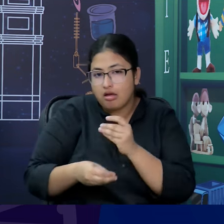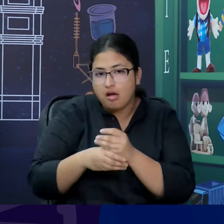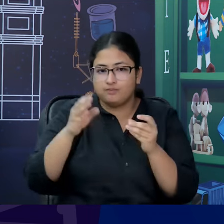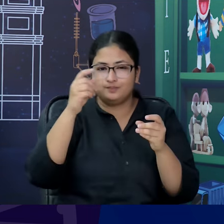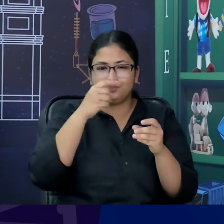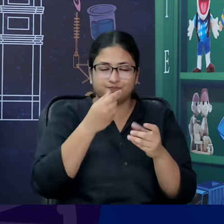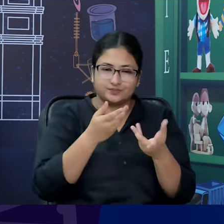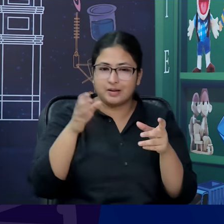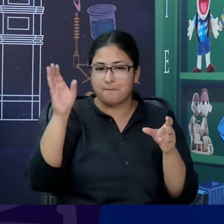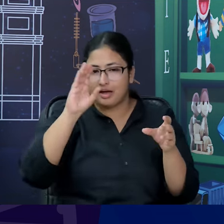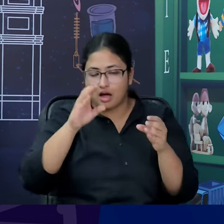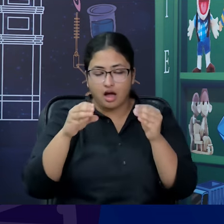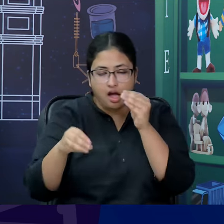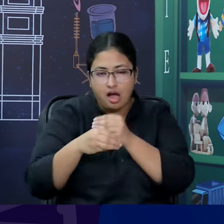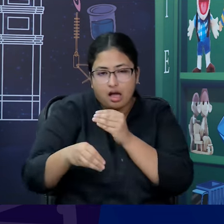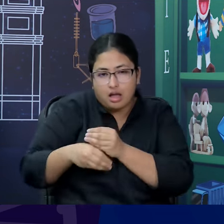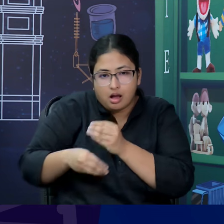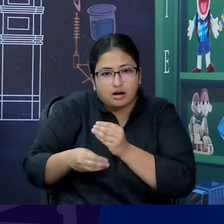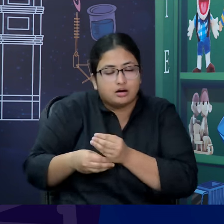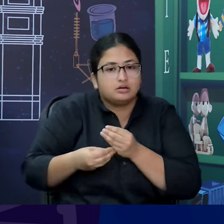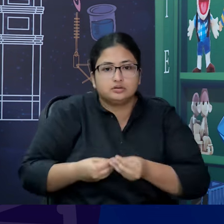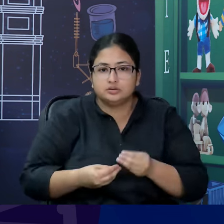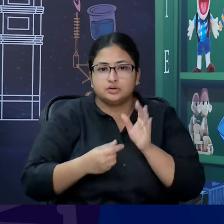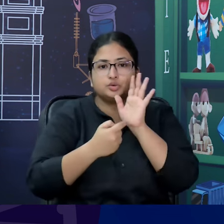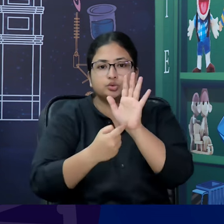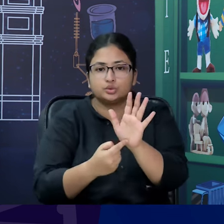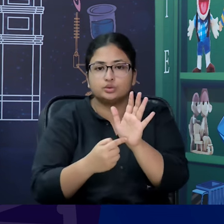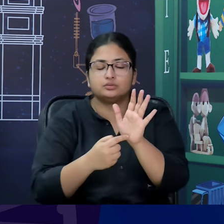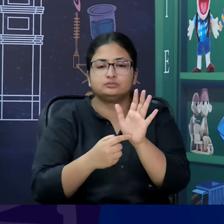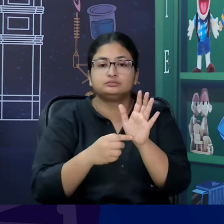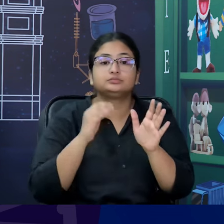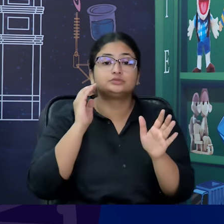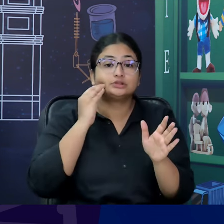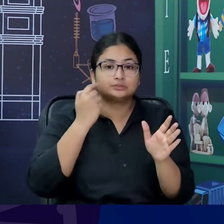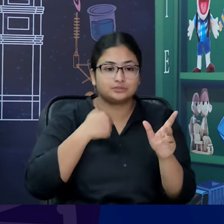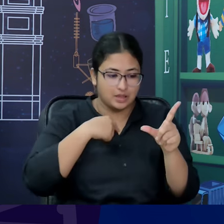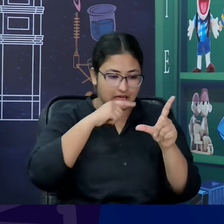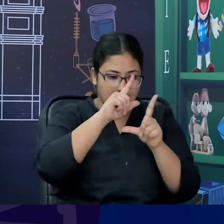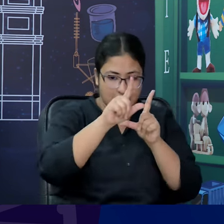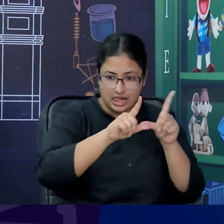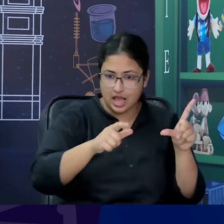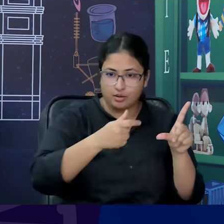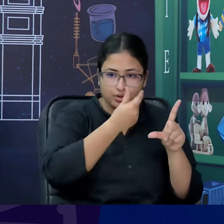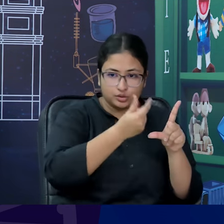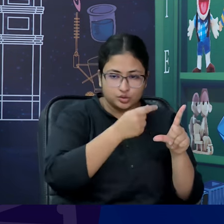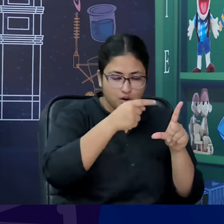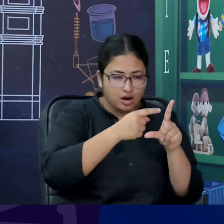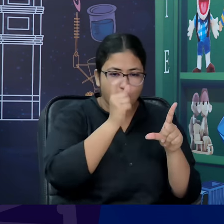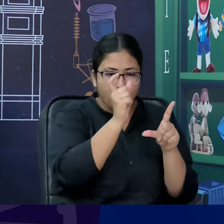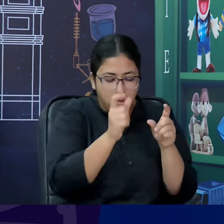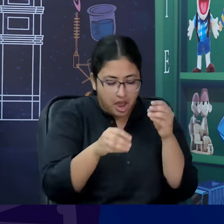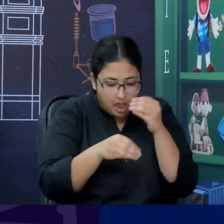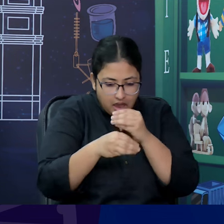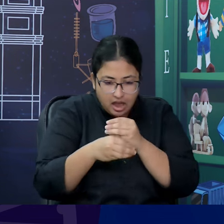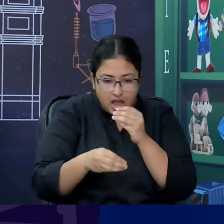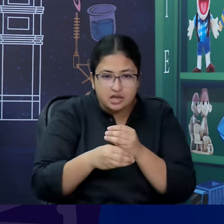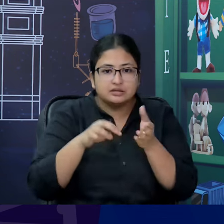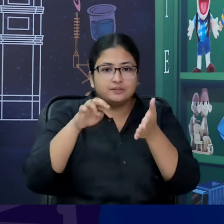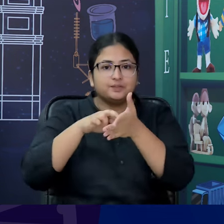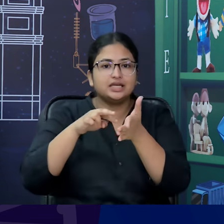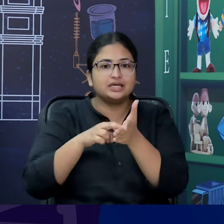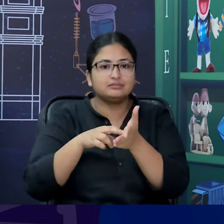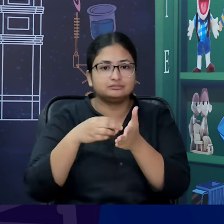होती चली गई यानी जब भाषा का उसने प्रयोग किया तो भूल गया बात और भी पेचीदा होती चली गई इसकी व्याख्या हम करेंगे